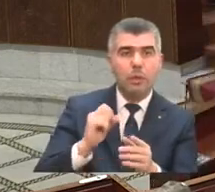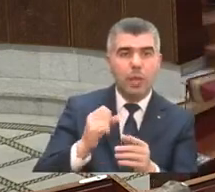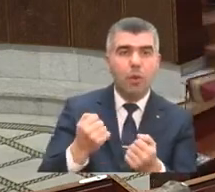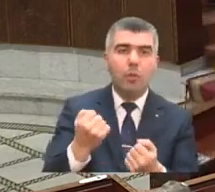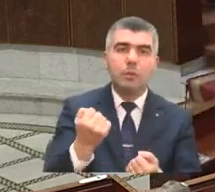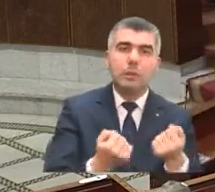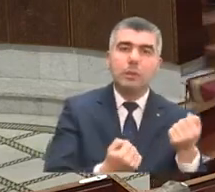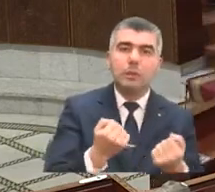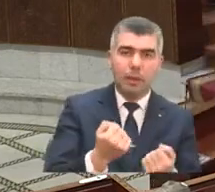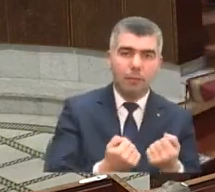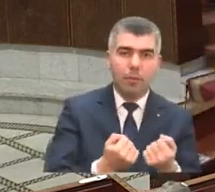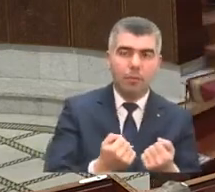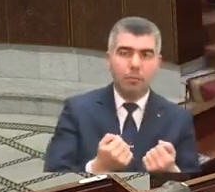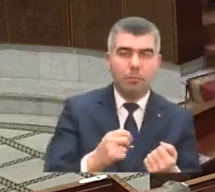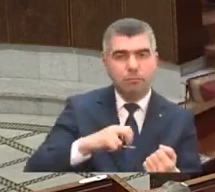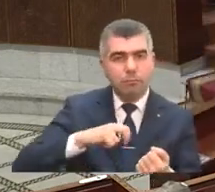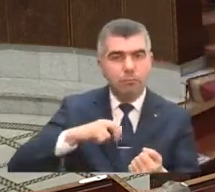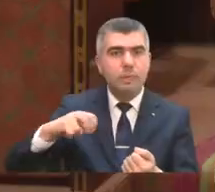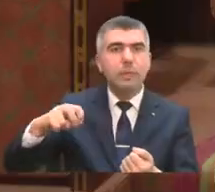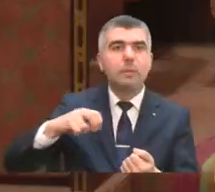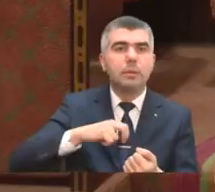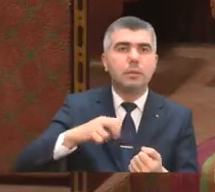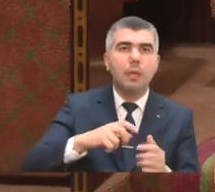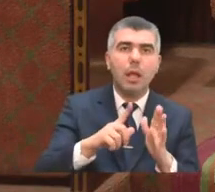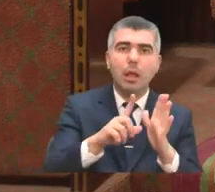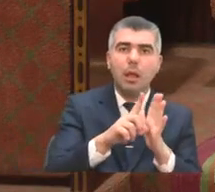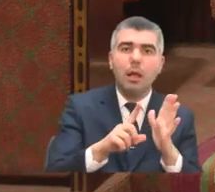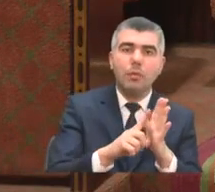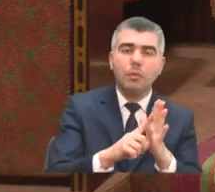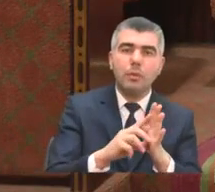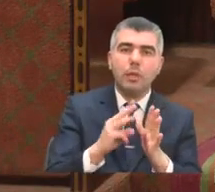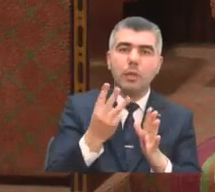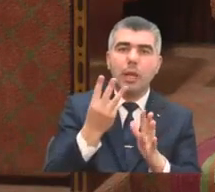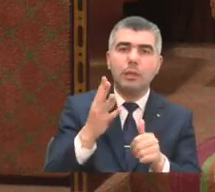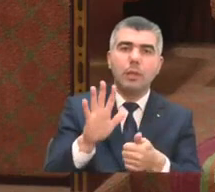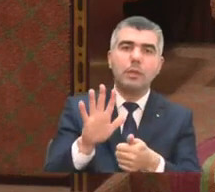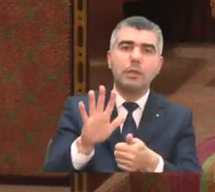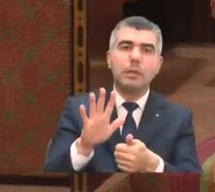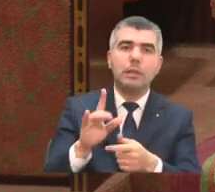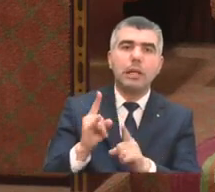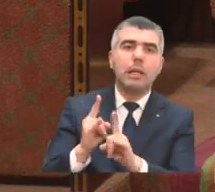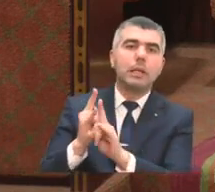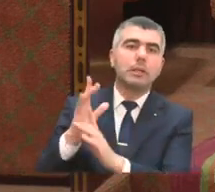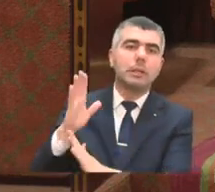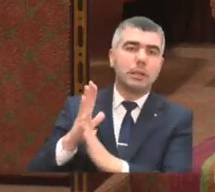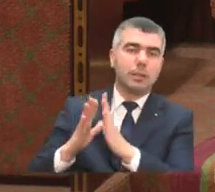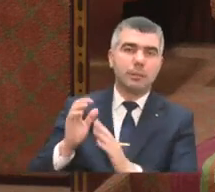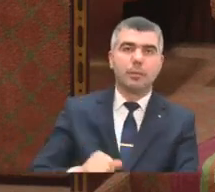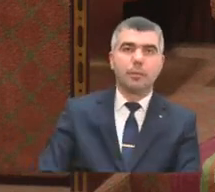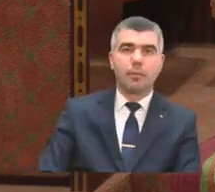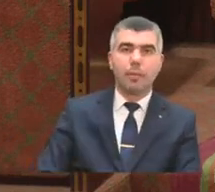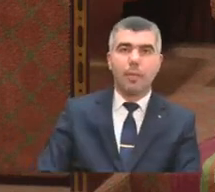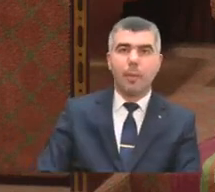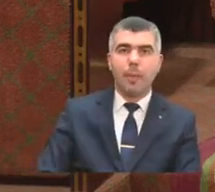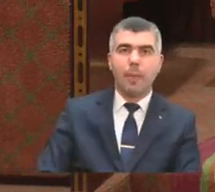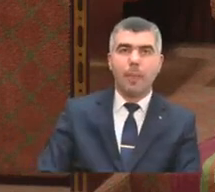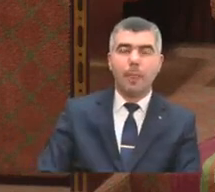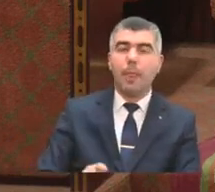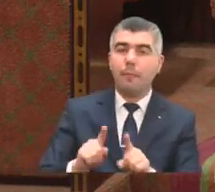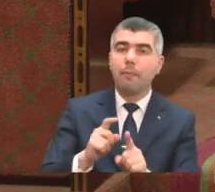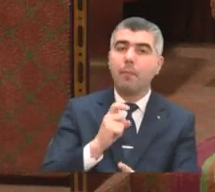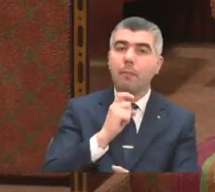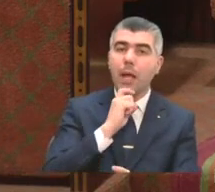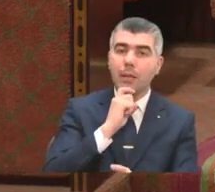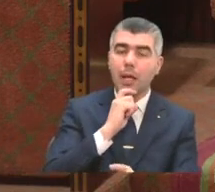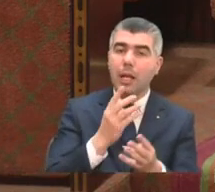كوسيلة لتتماشى مع الإطار القانوني ديال 63 اللي مازال تنعملوا به اليوم. في هذا الصدد مازالت اللجنة